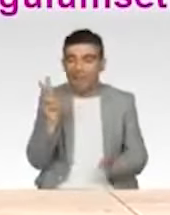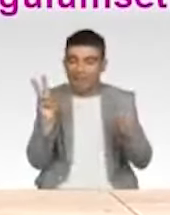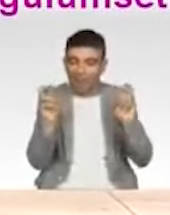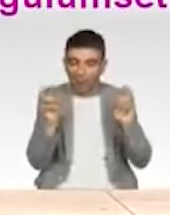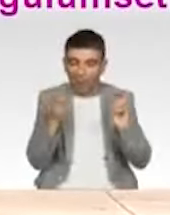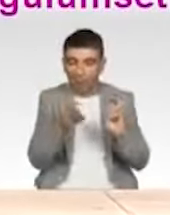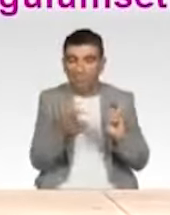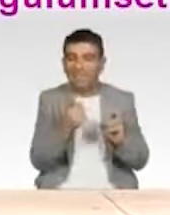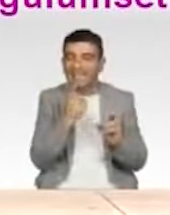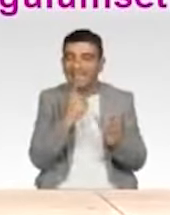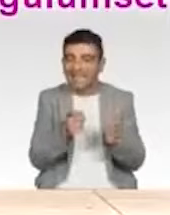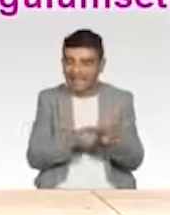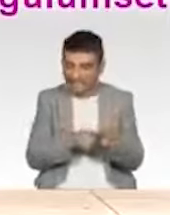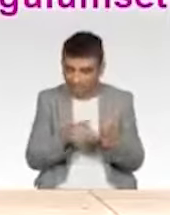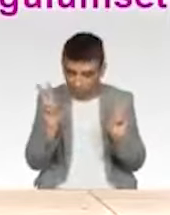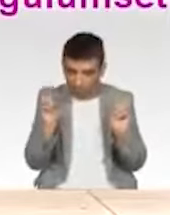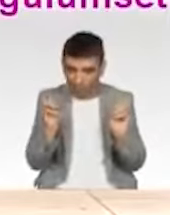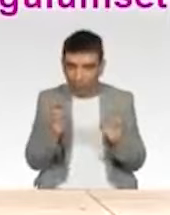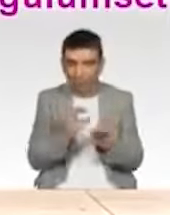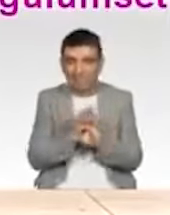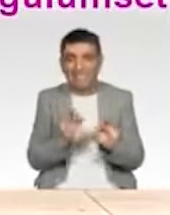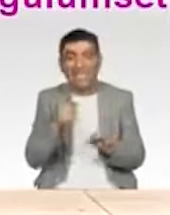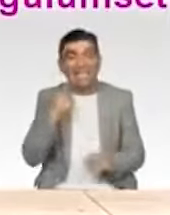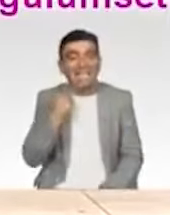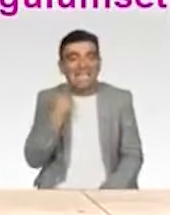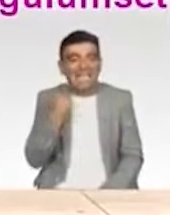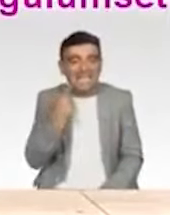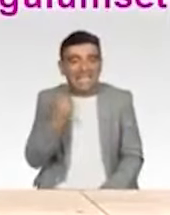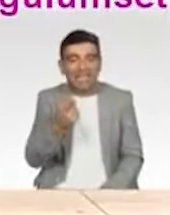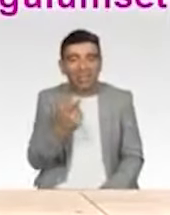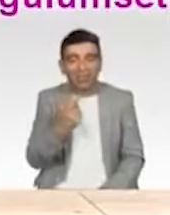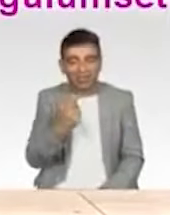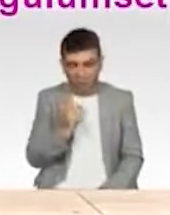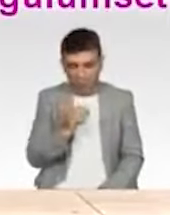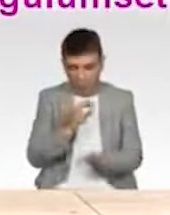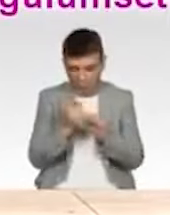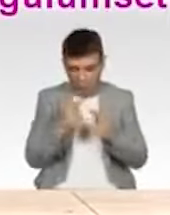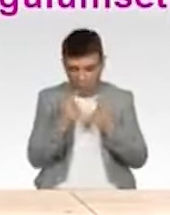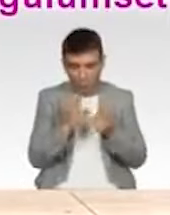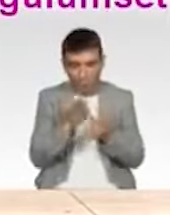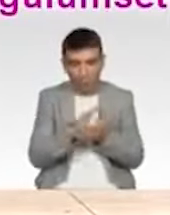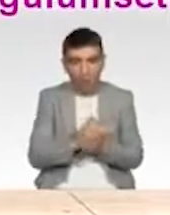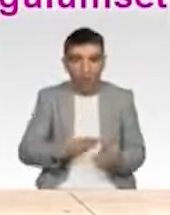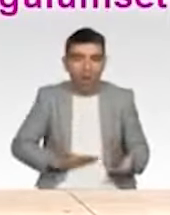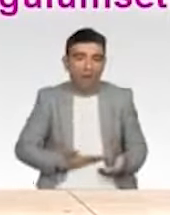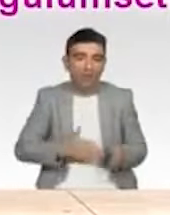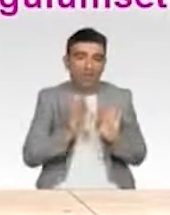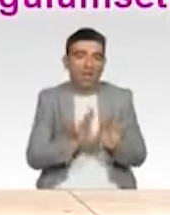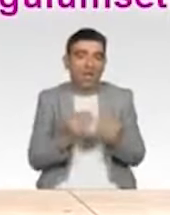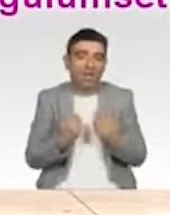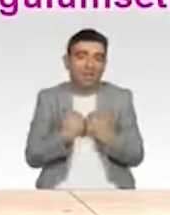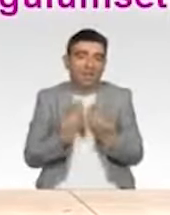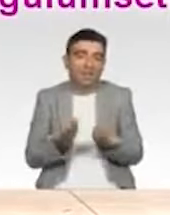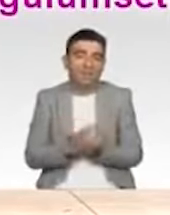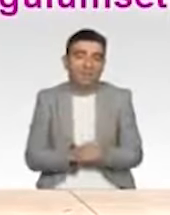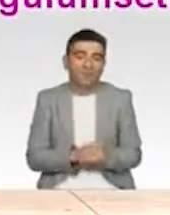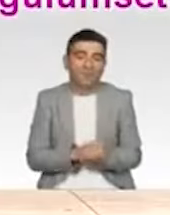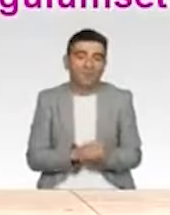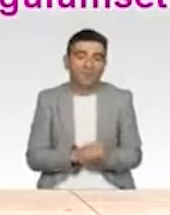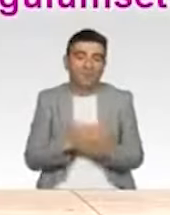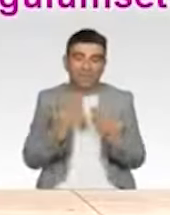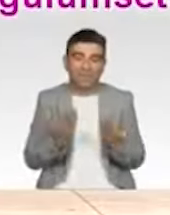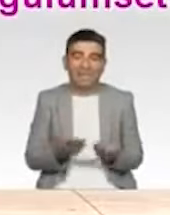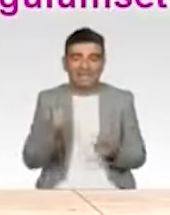konusunda, dil konusunda hiç kimse İngilizce konuşmuyordu. Evet. Yani neredeyse aç kalmıştım. Yani.